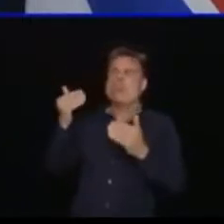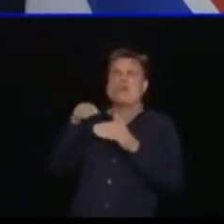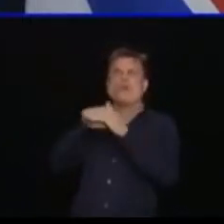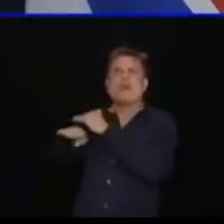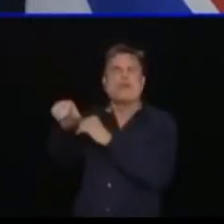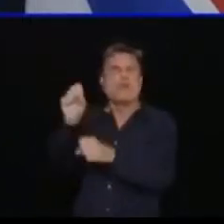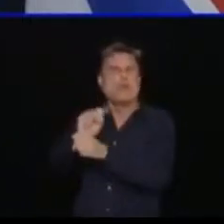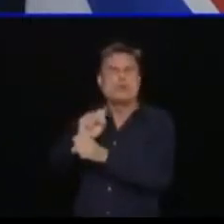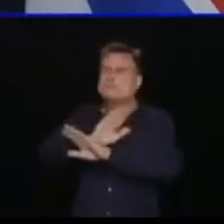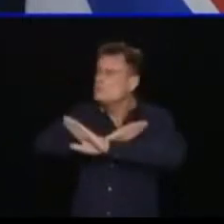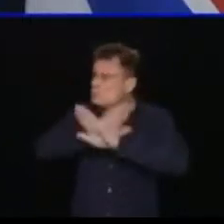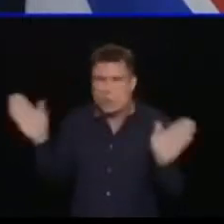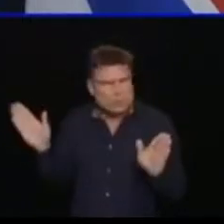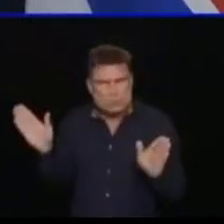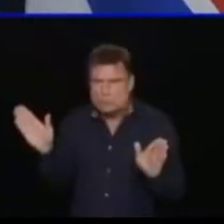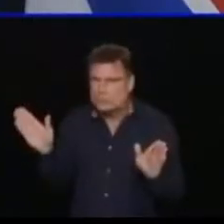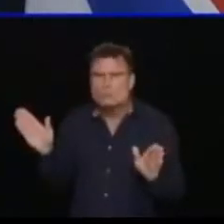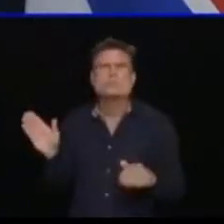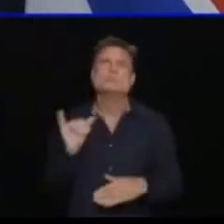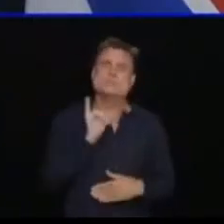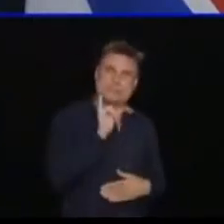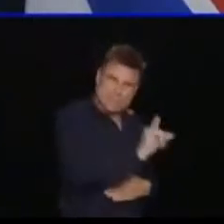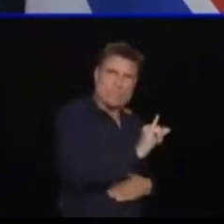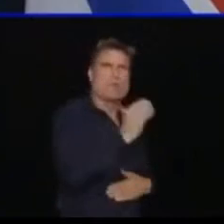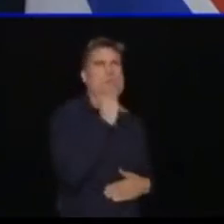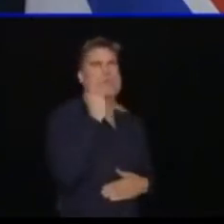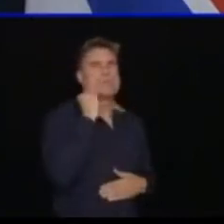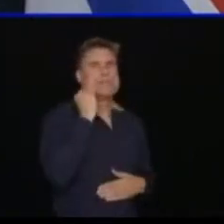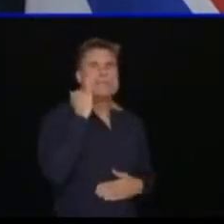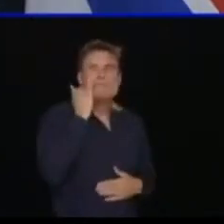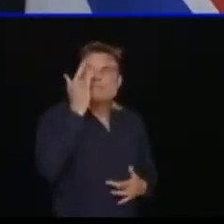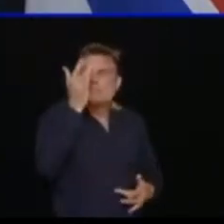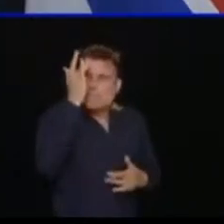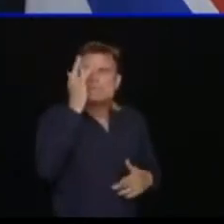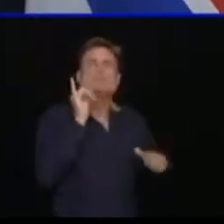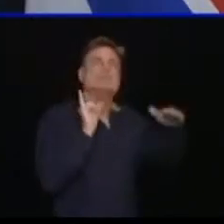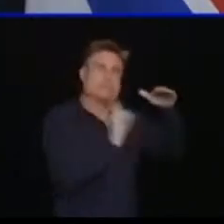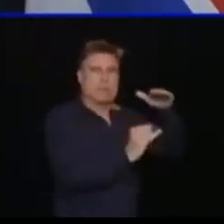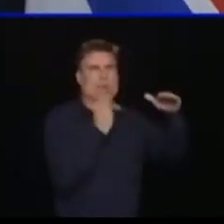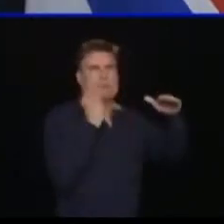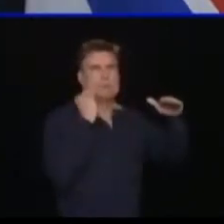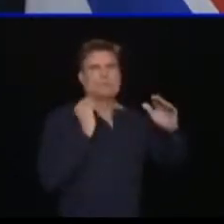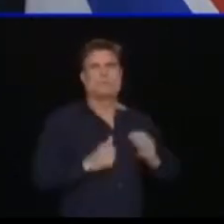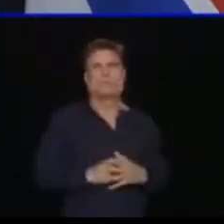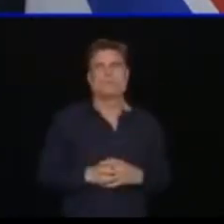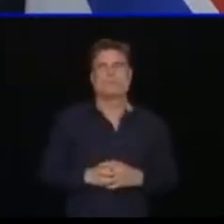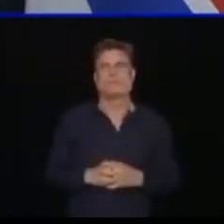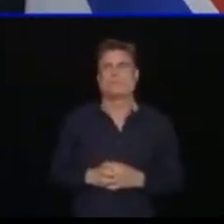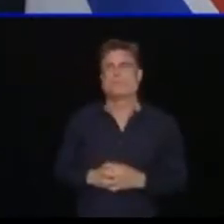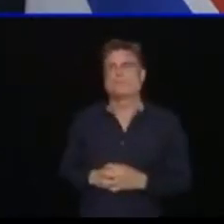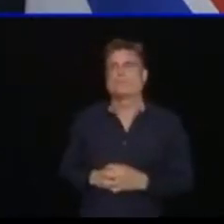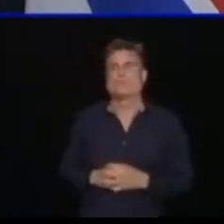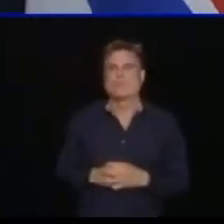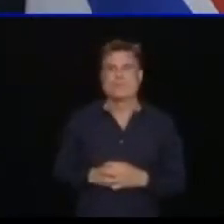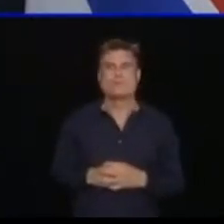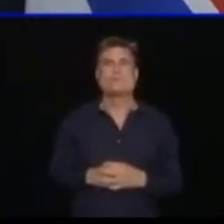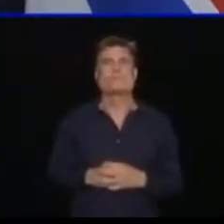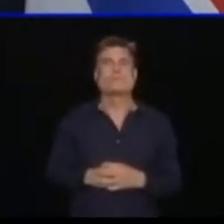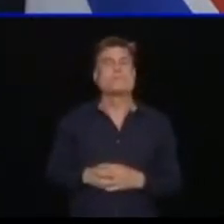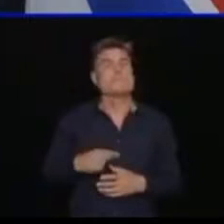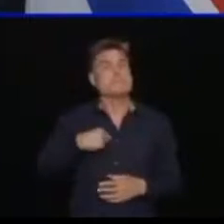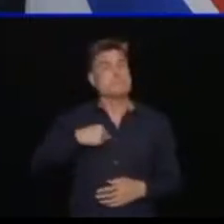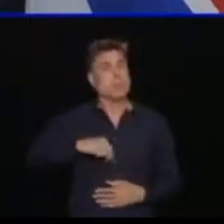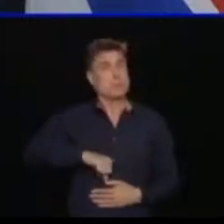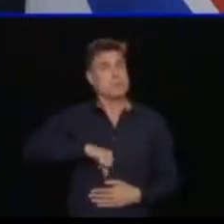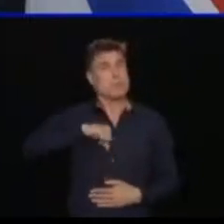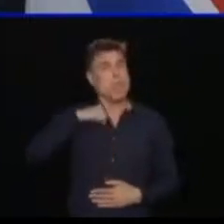家里等等。那么大家也看到了，就是很多BC 省民都完成了我们